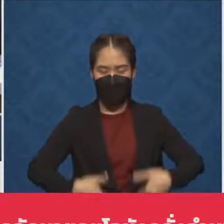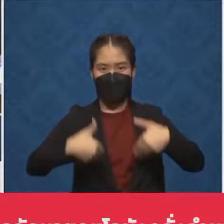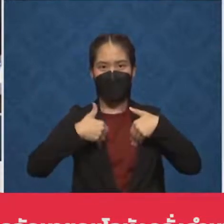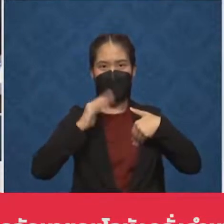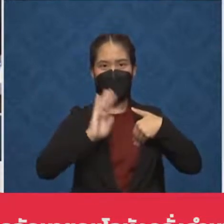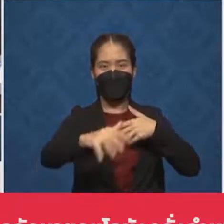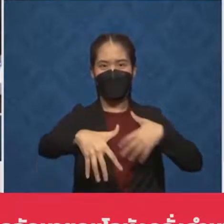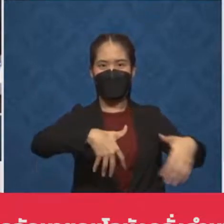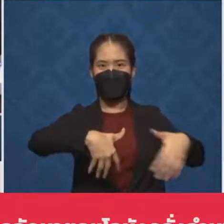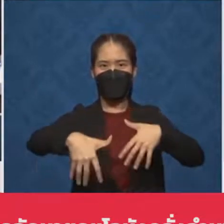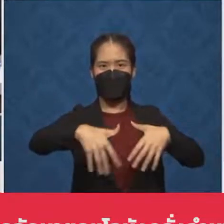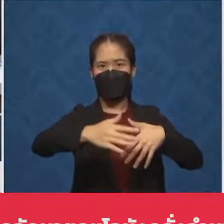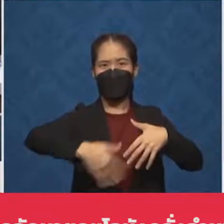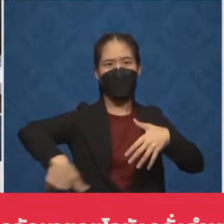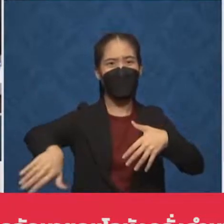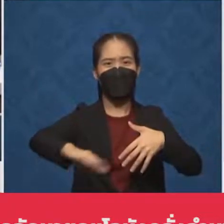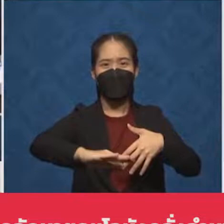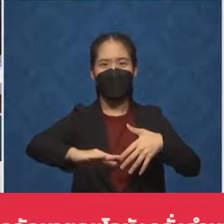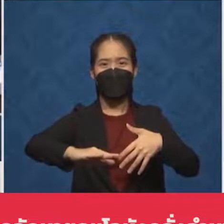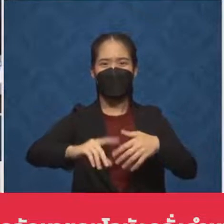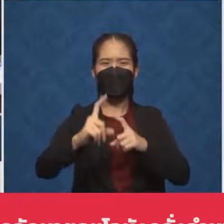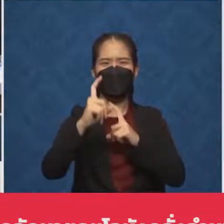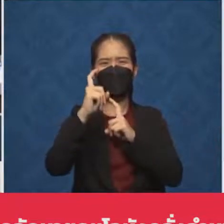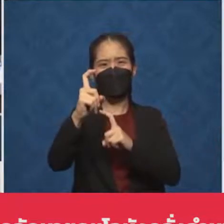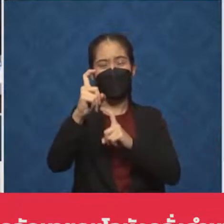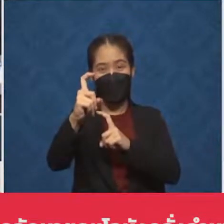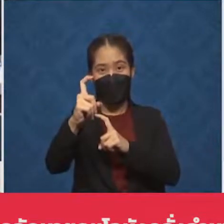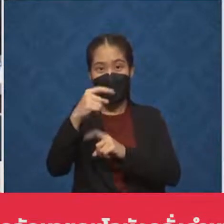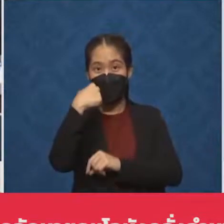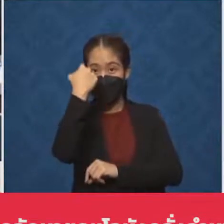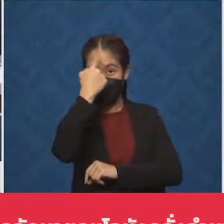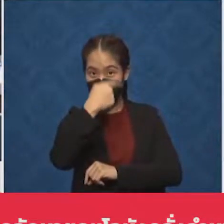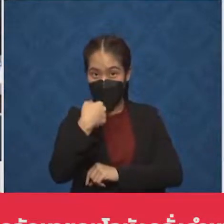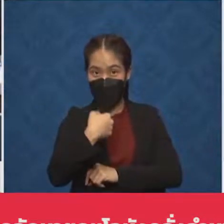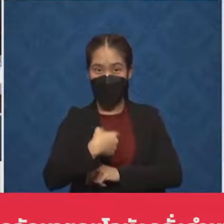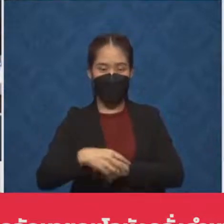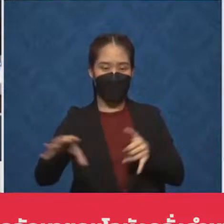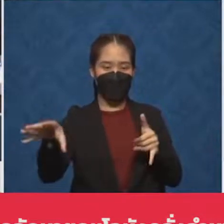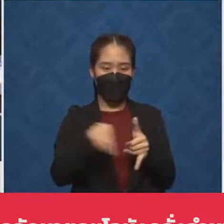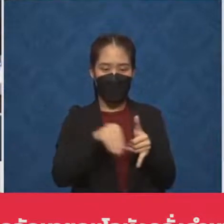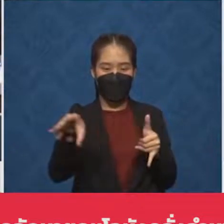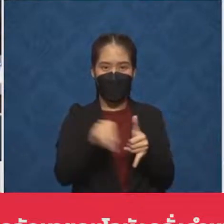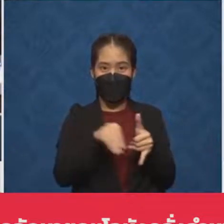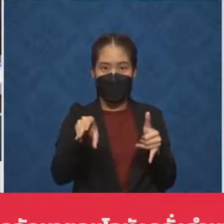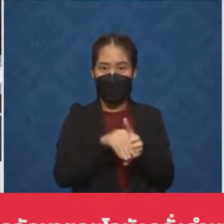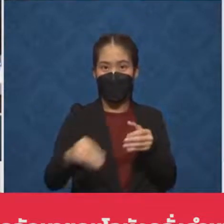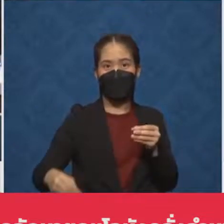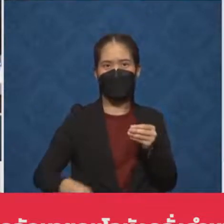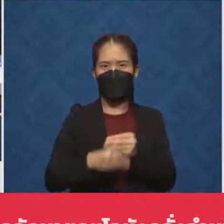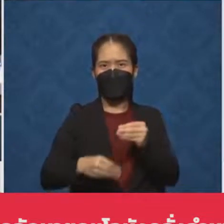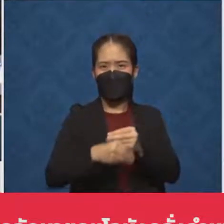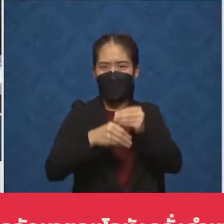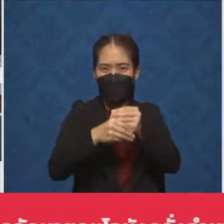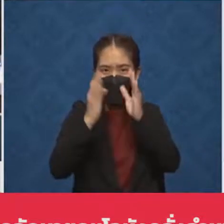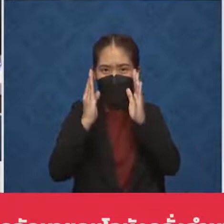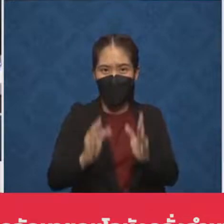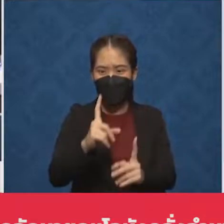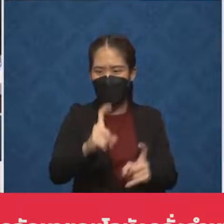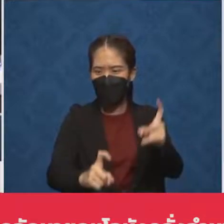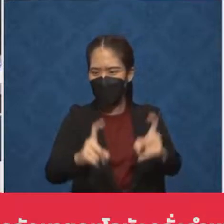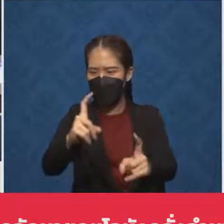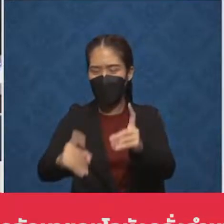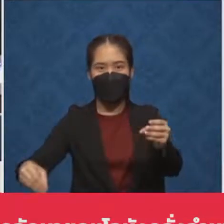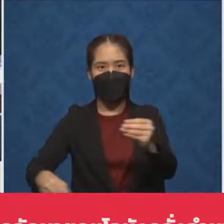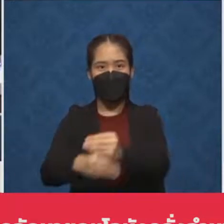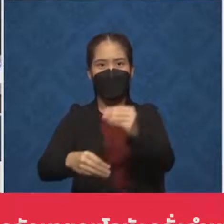รวมหัวหน้าจำนงค์กับประชาชนให้พลเอกประยุทธ์ปลาออกศ.รัฐบาลต้องเข้าใจว่าพลเอกประยุทธ์คือผู้นำ